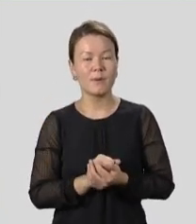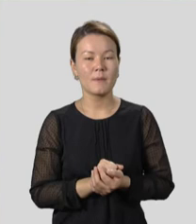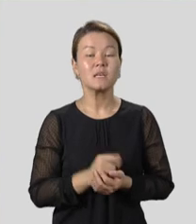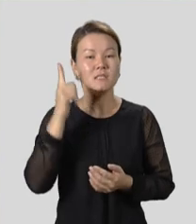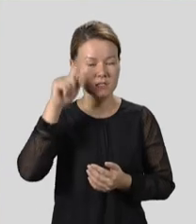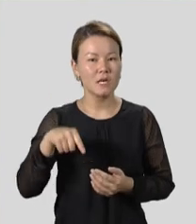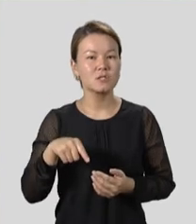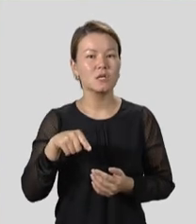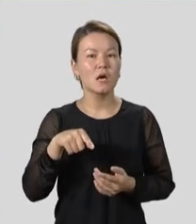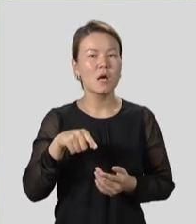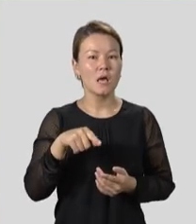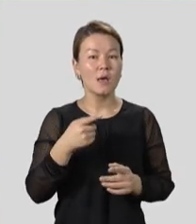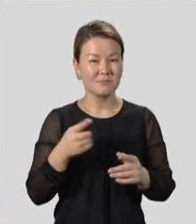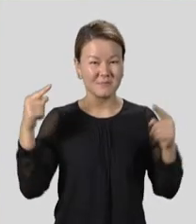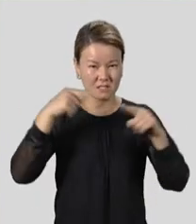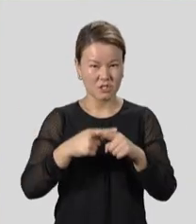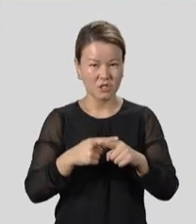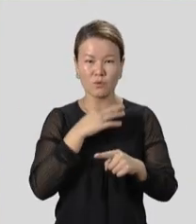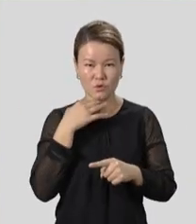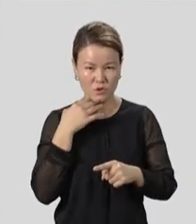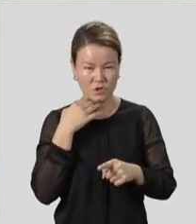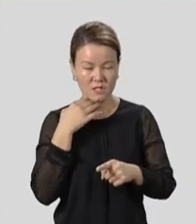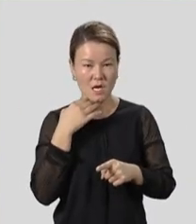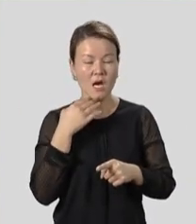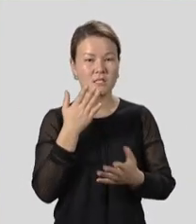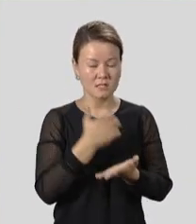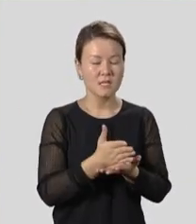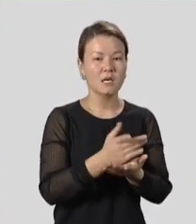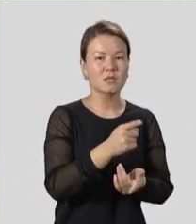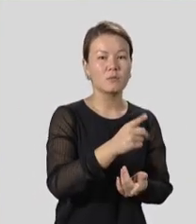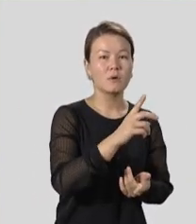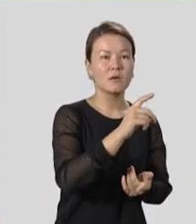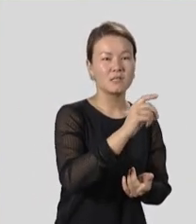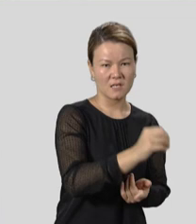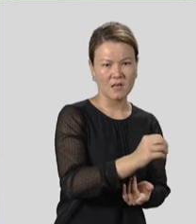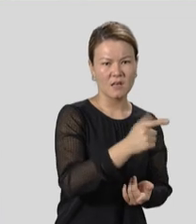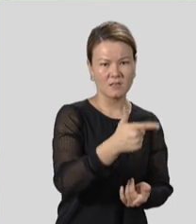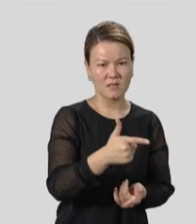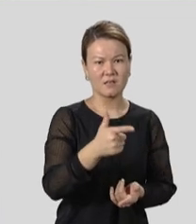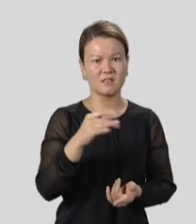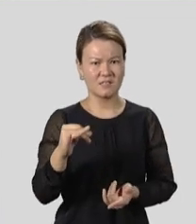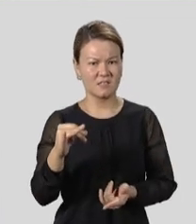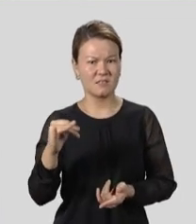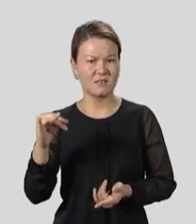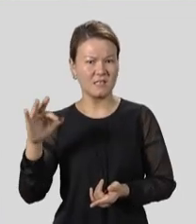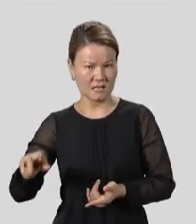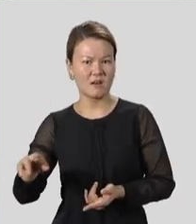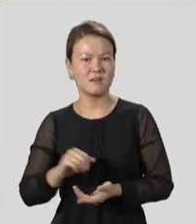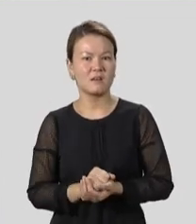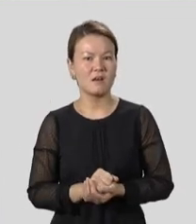значит, пересечение этих множеств состоит из букв «г», «е», «о», «р» и «я».